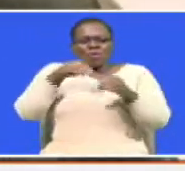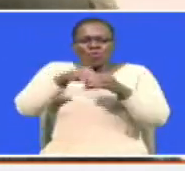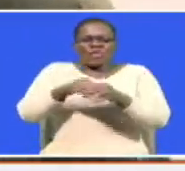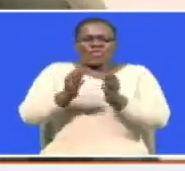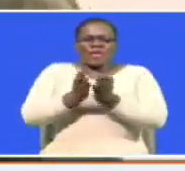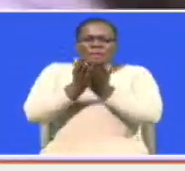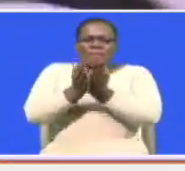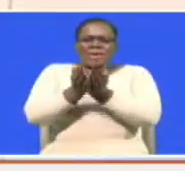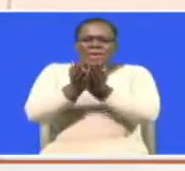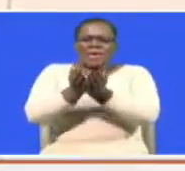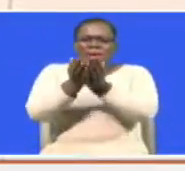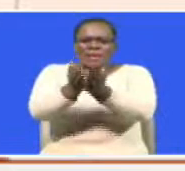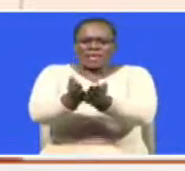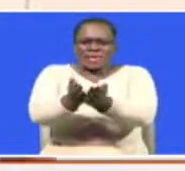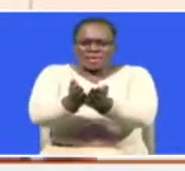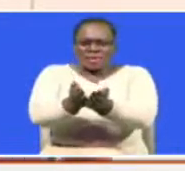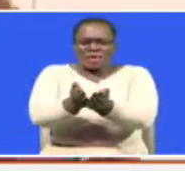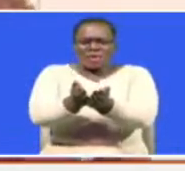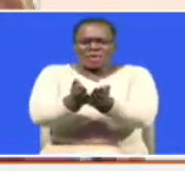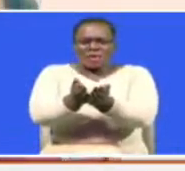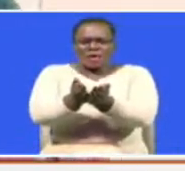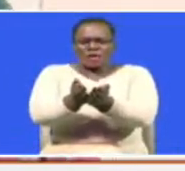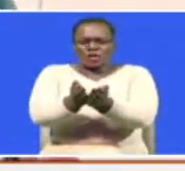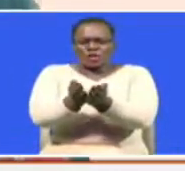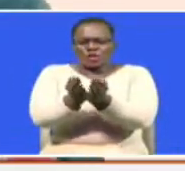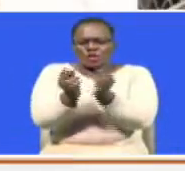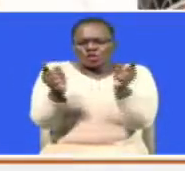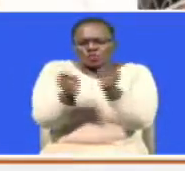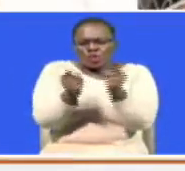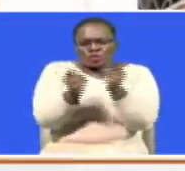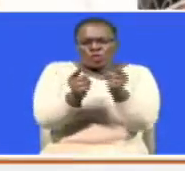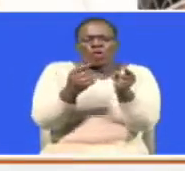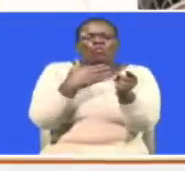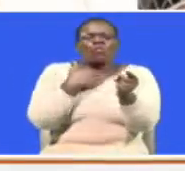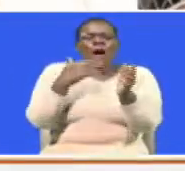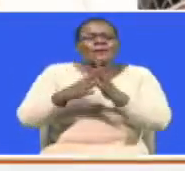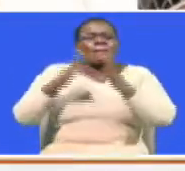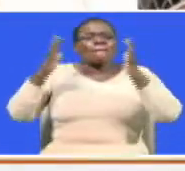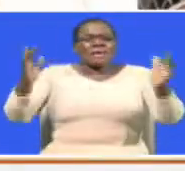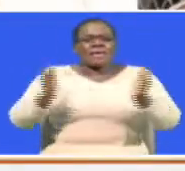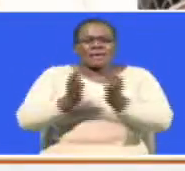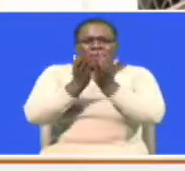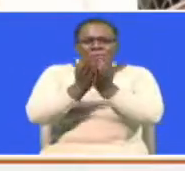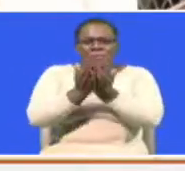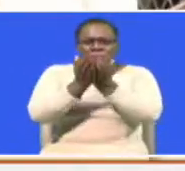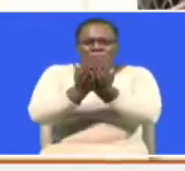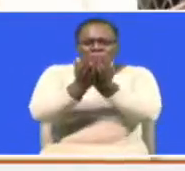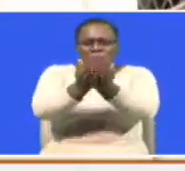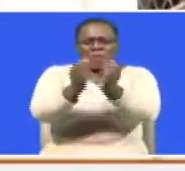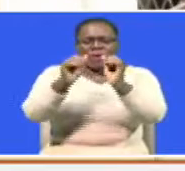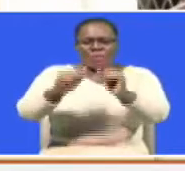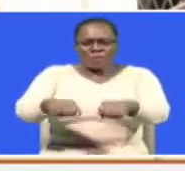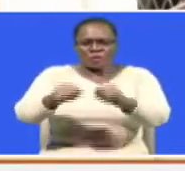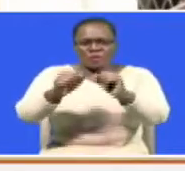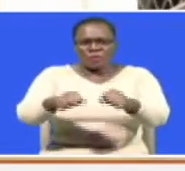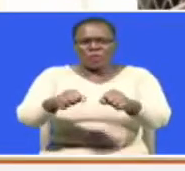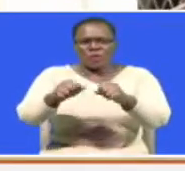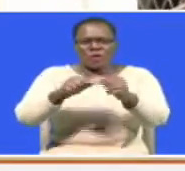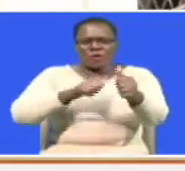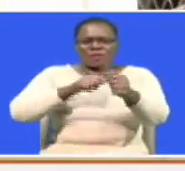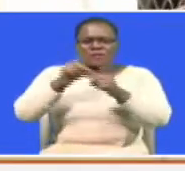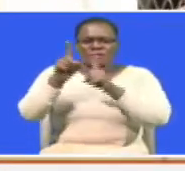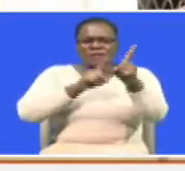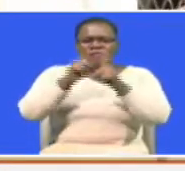ambazo zimenunuliwa ndogo, tunataka meli ziwe ni kubwa sasa ambazo zitaweza kutembea